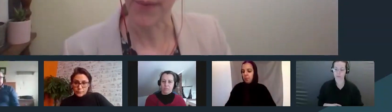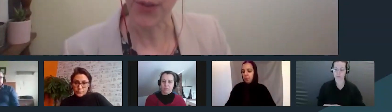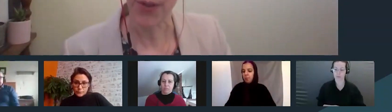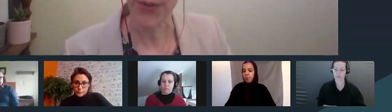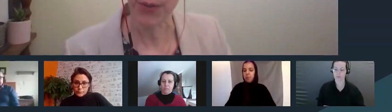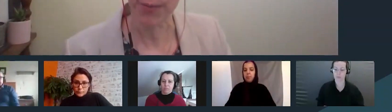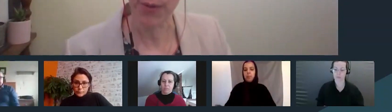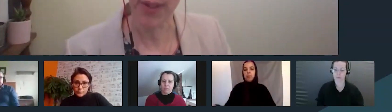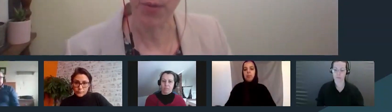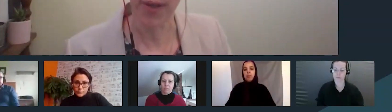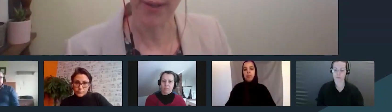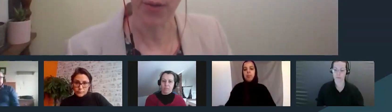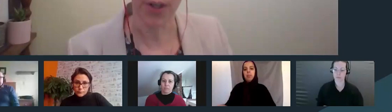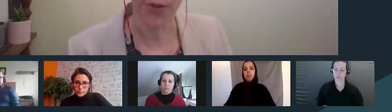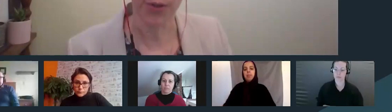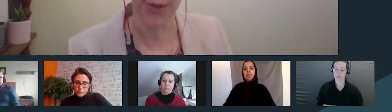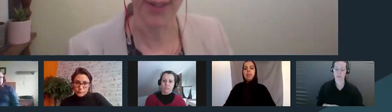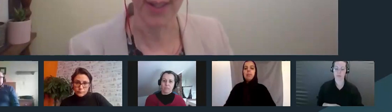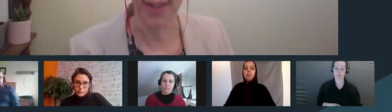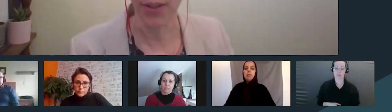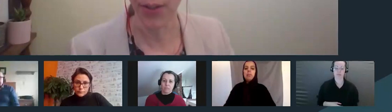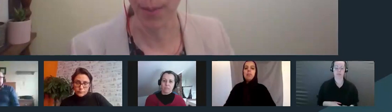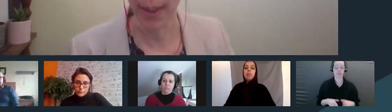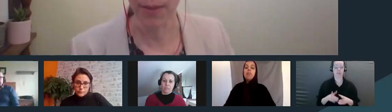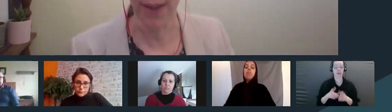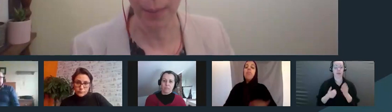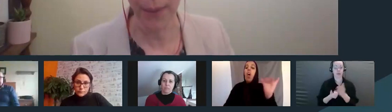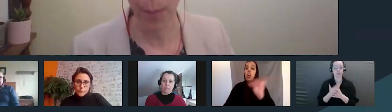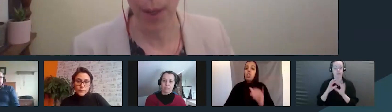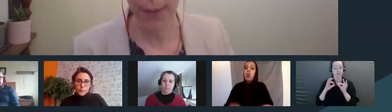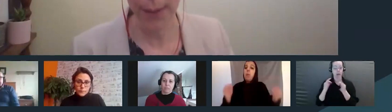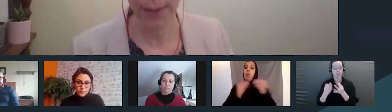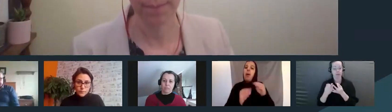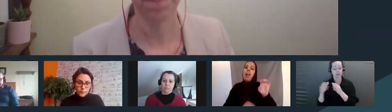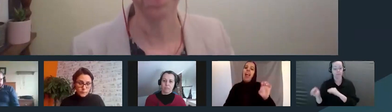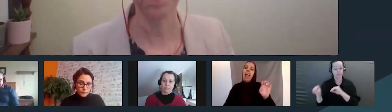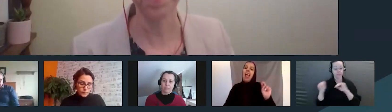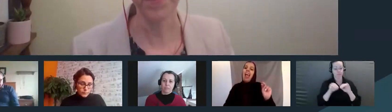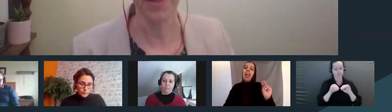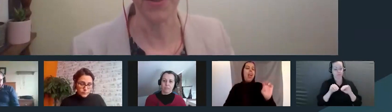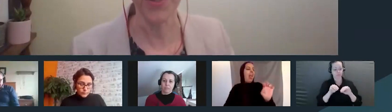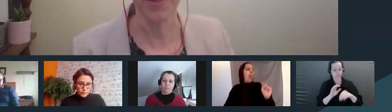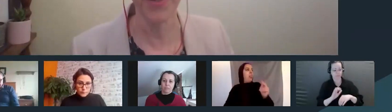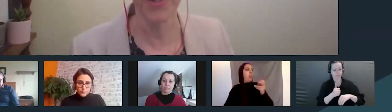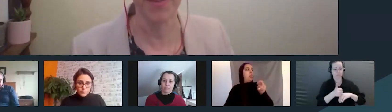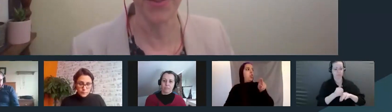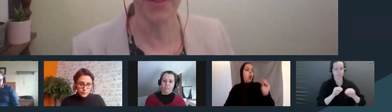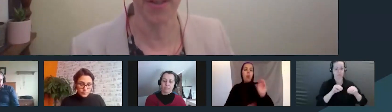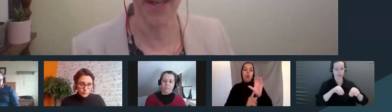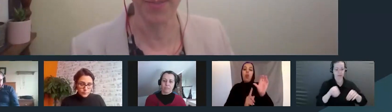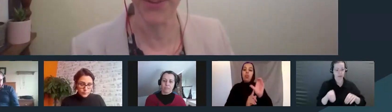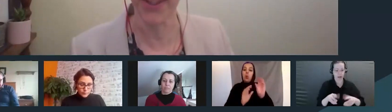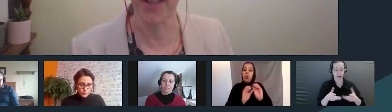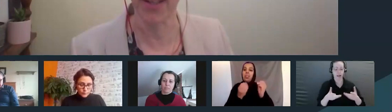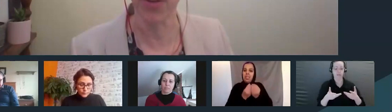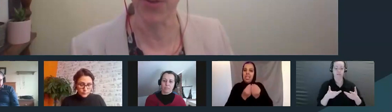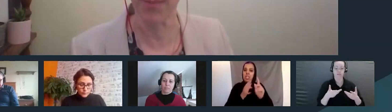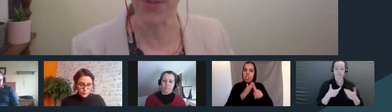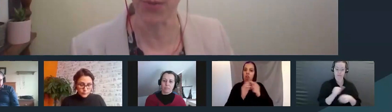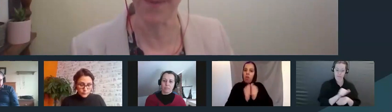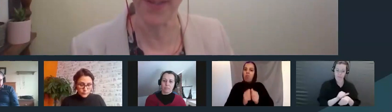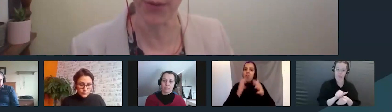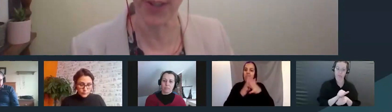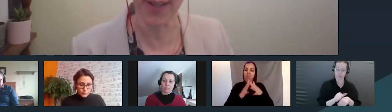Il y a aussi de plus en plus d'organismes multiculturels qui se développent, qui voient le jour dans la province, qui sont au service des